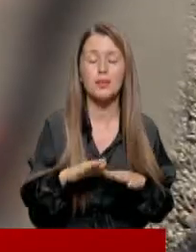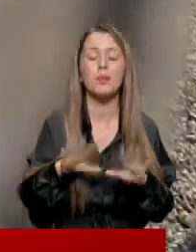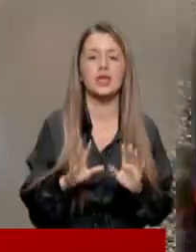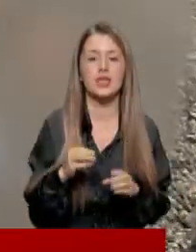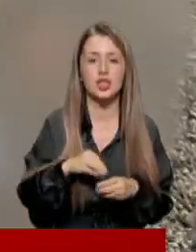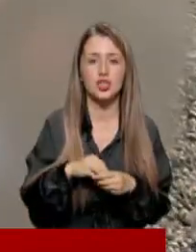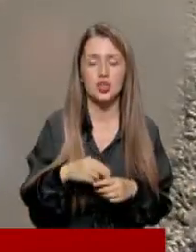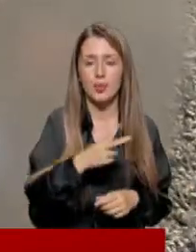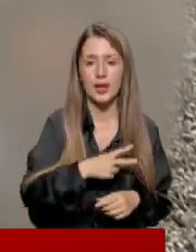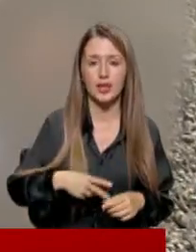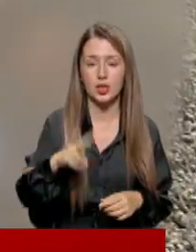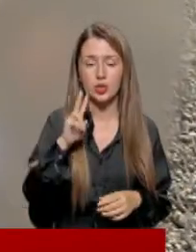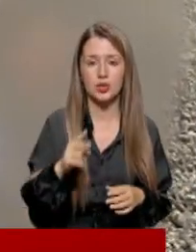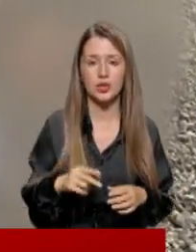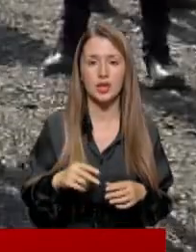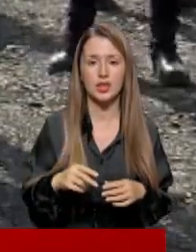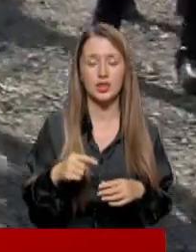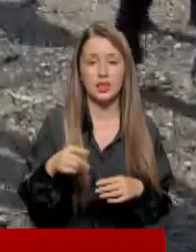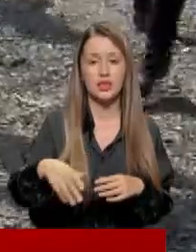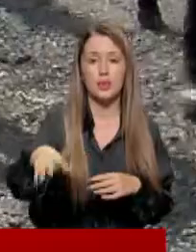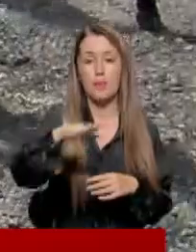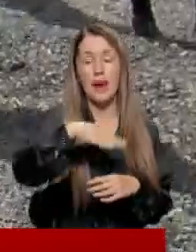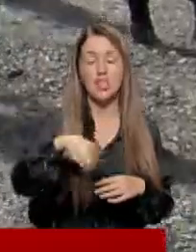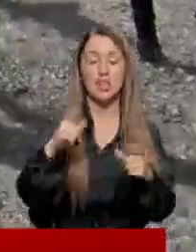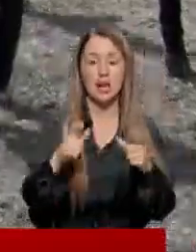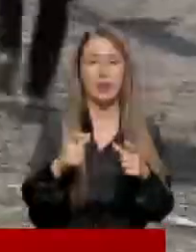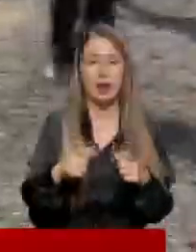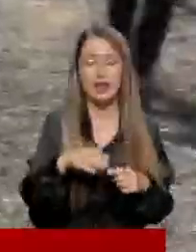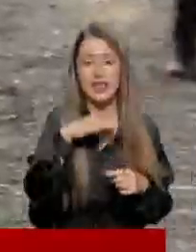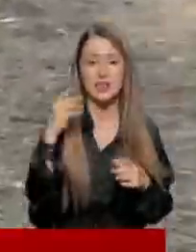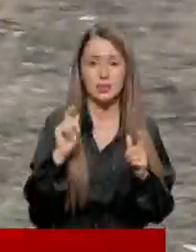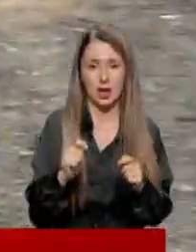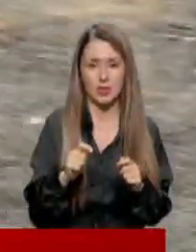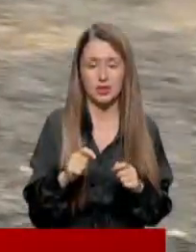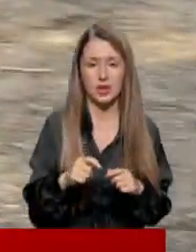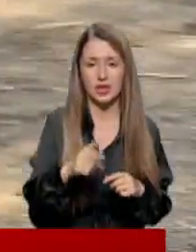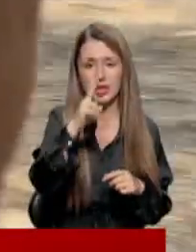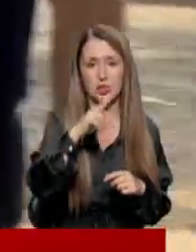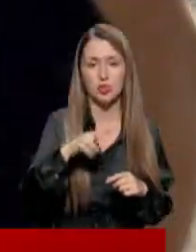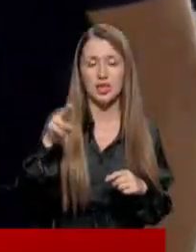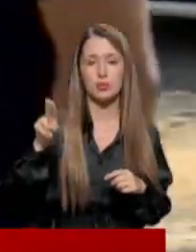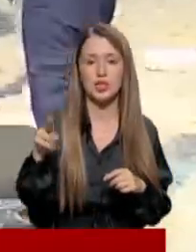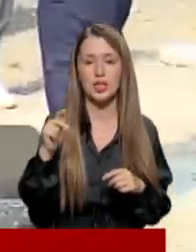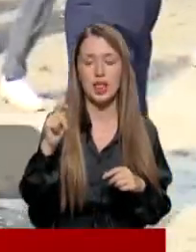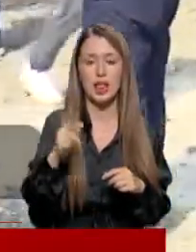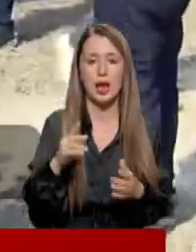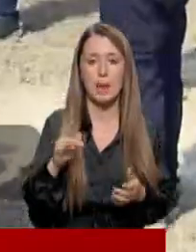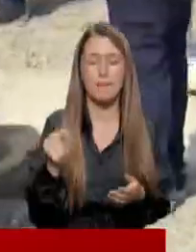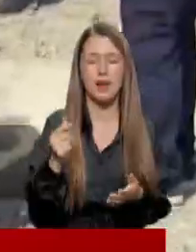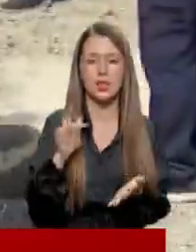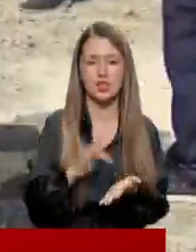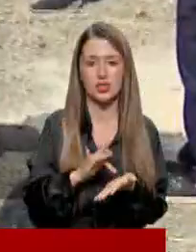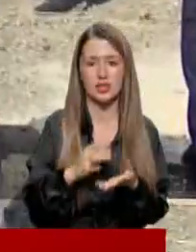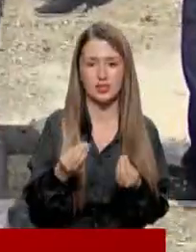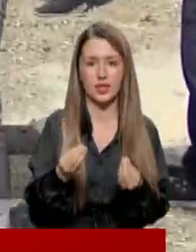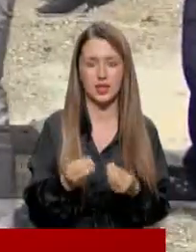belediyelerin gösterdiği adreslerin dışında kesim yapanlar da vardı. Onlara da 277 lira para cezası uygulandı. İşlem